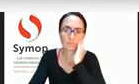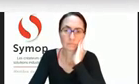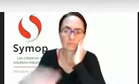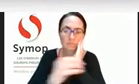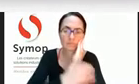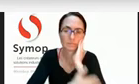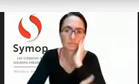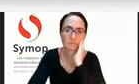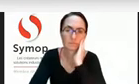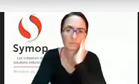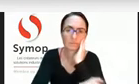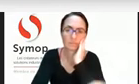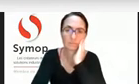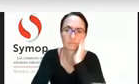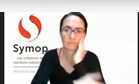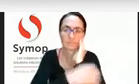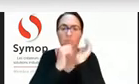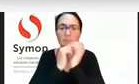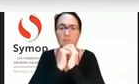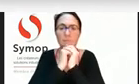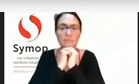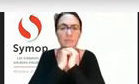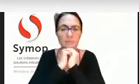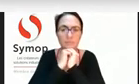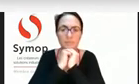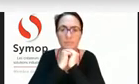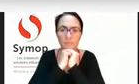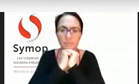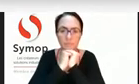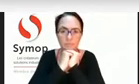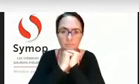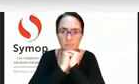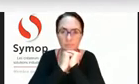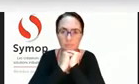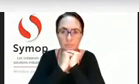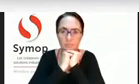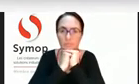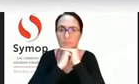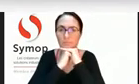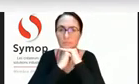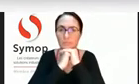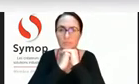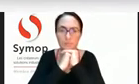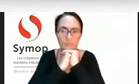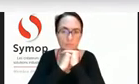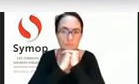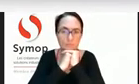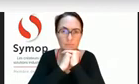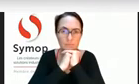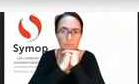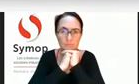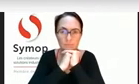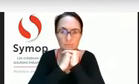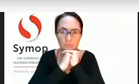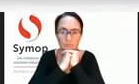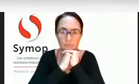on a l'alignement du rouleau de tête par exemple. Si l'alignement du rouleau de tête est pas conforme, on voit aussi qu'on a une